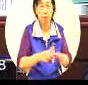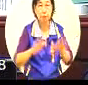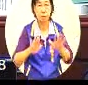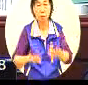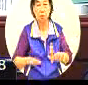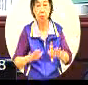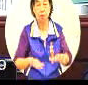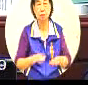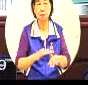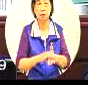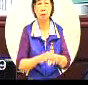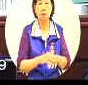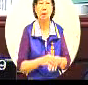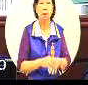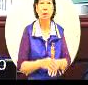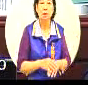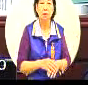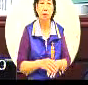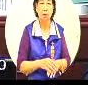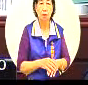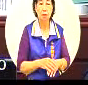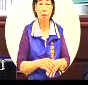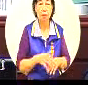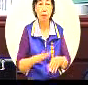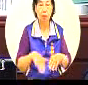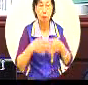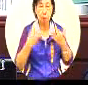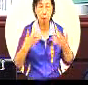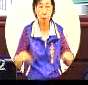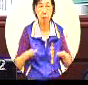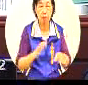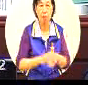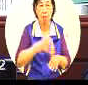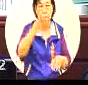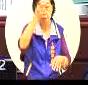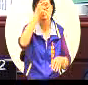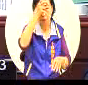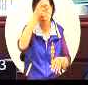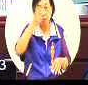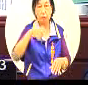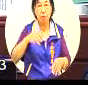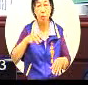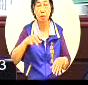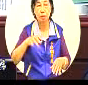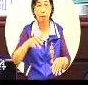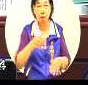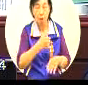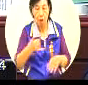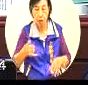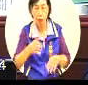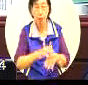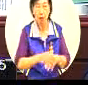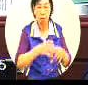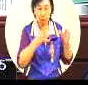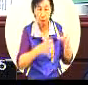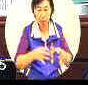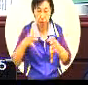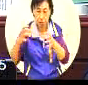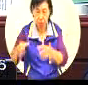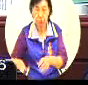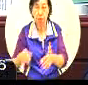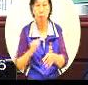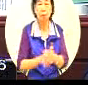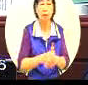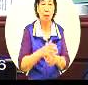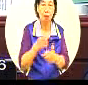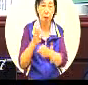们现阶段有很多警察设施设备不足，包括我们的监视